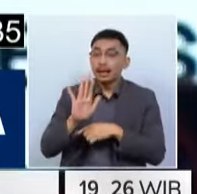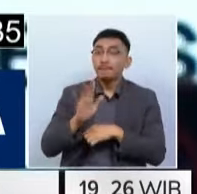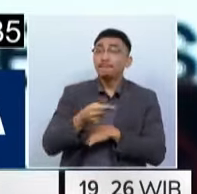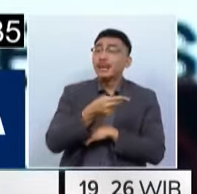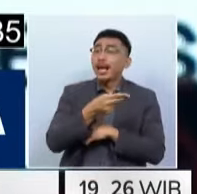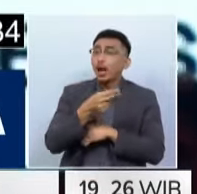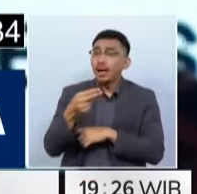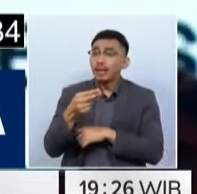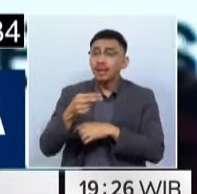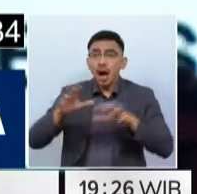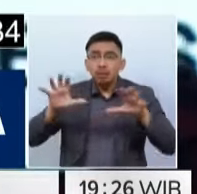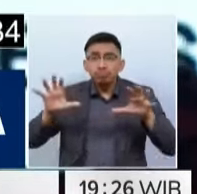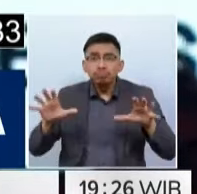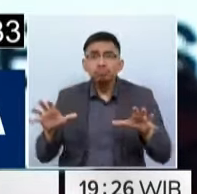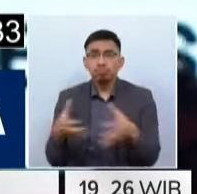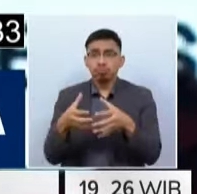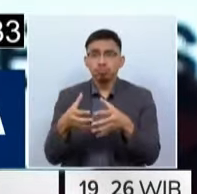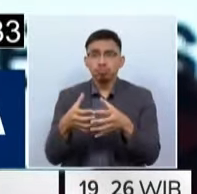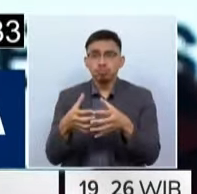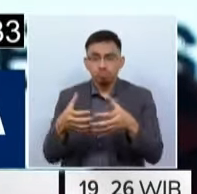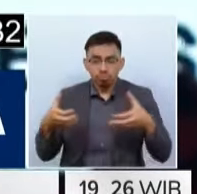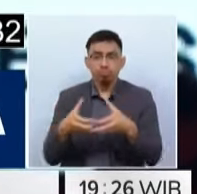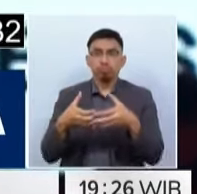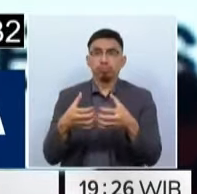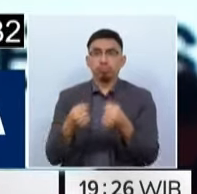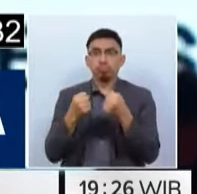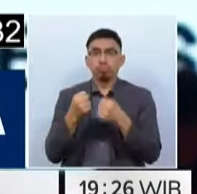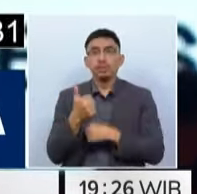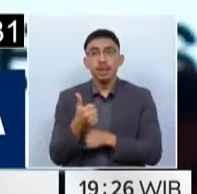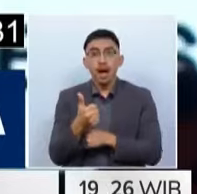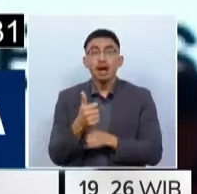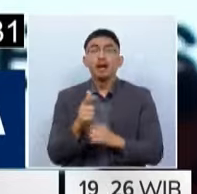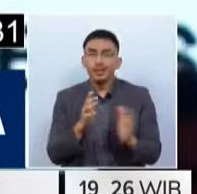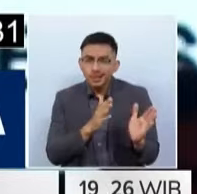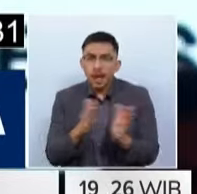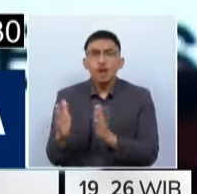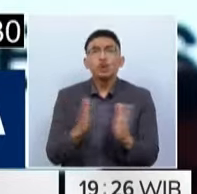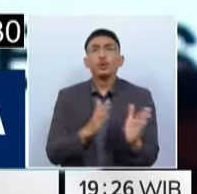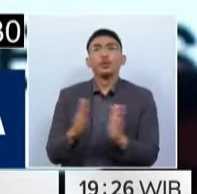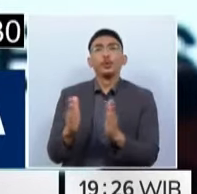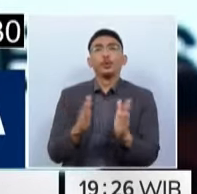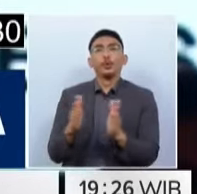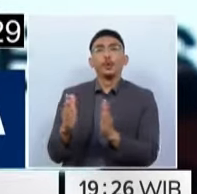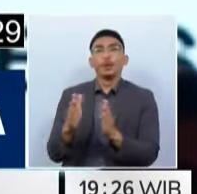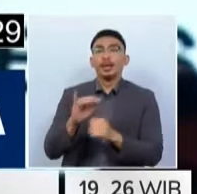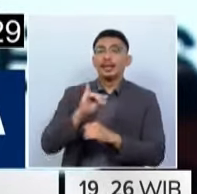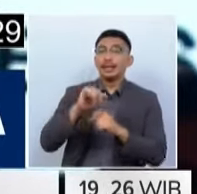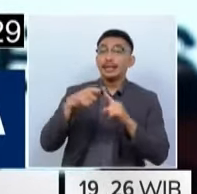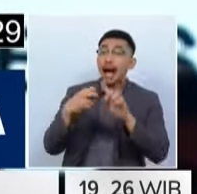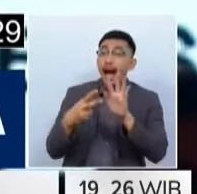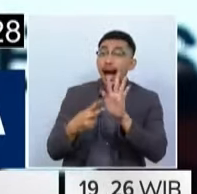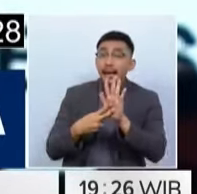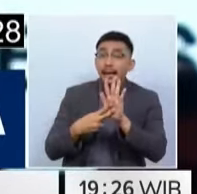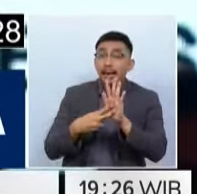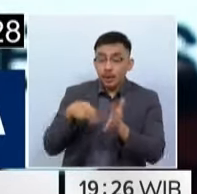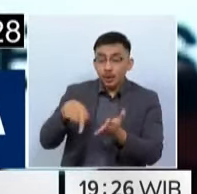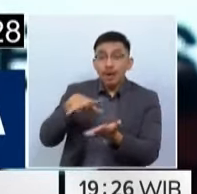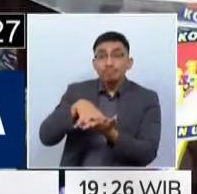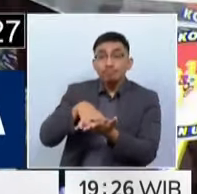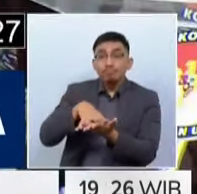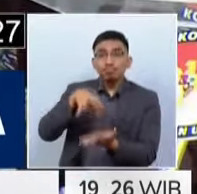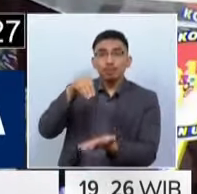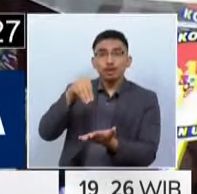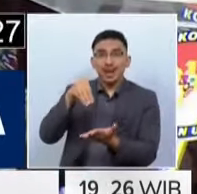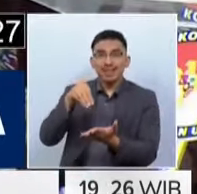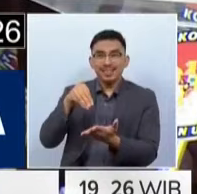kesatuan dan kita perlu melakukan penataan gelar pasukan karena IKN menjadi pusat gravitasi baru dan